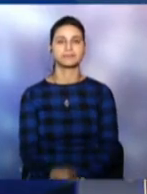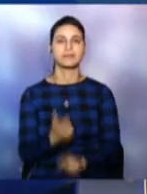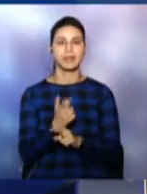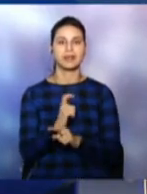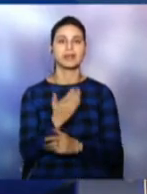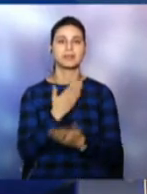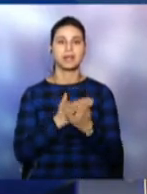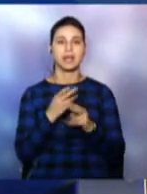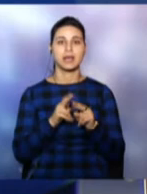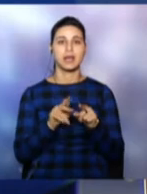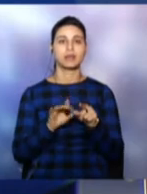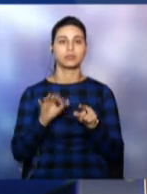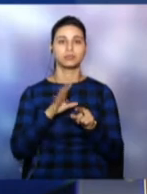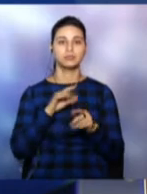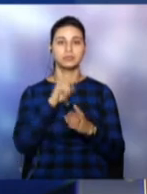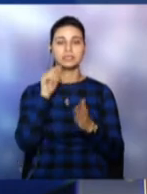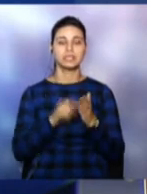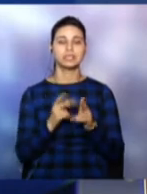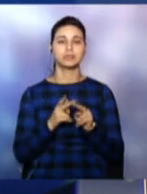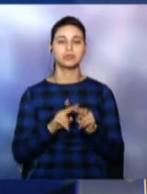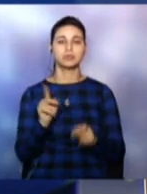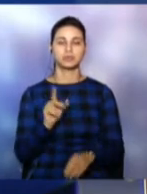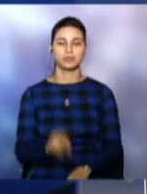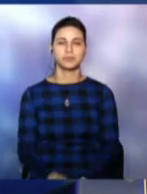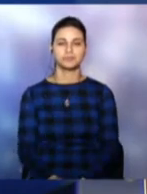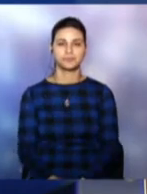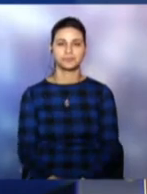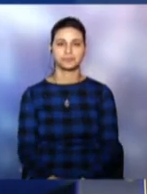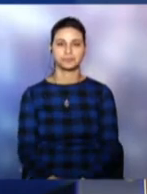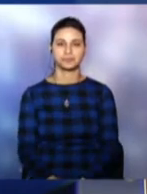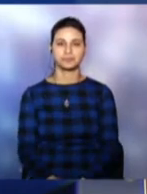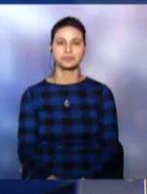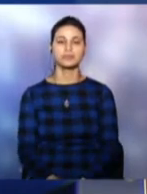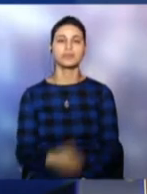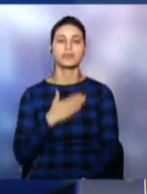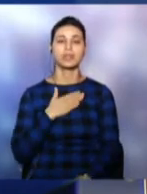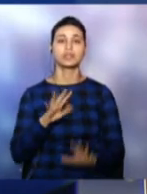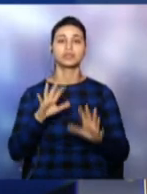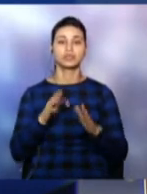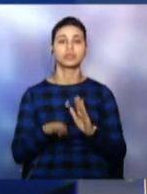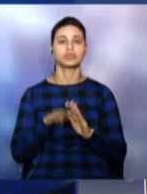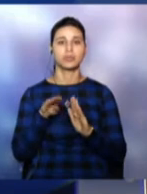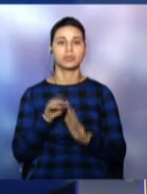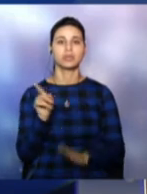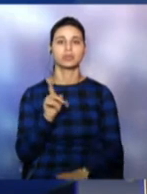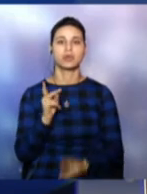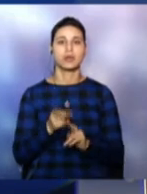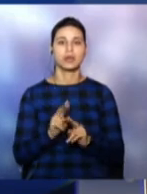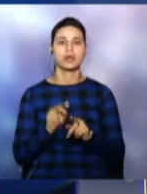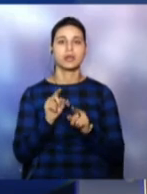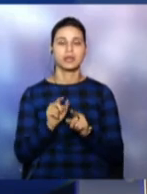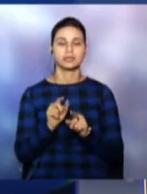ამ საკითხს შევეხეთ, მით უფრო რომ ჩვენს შემთხვევაში უკვე შეგვიძლია ვთქვათ, რომ ეს